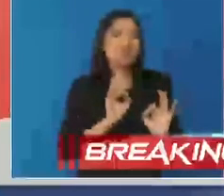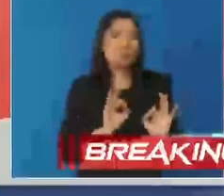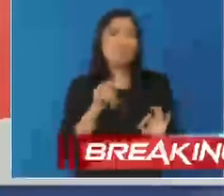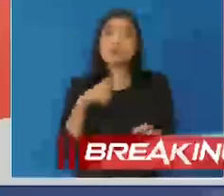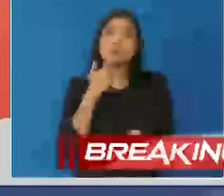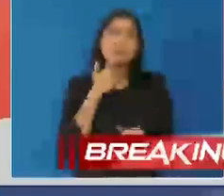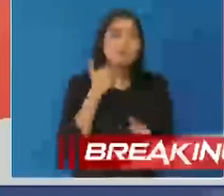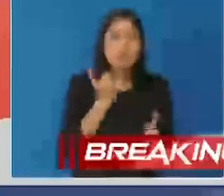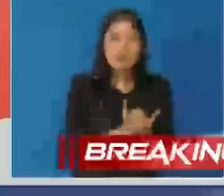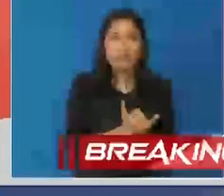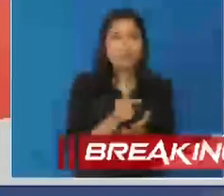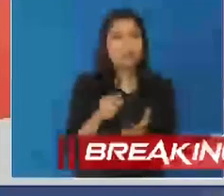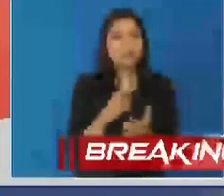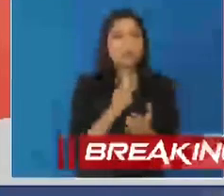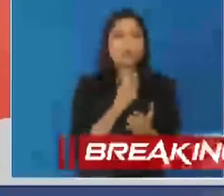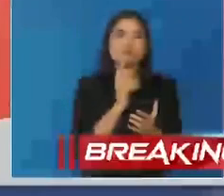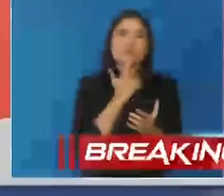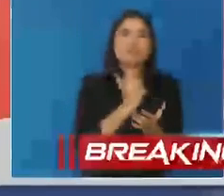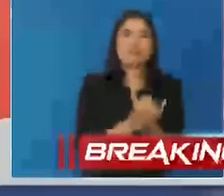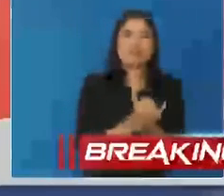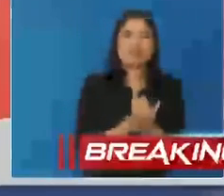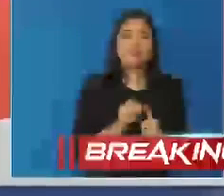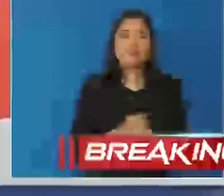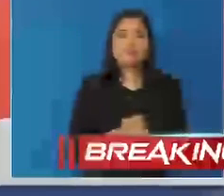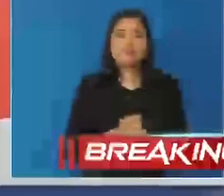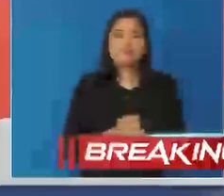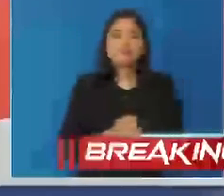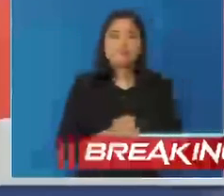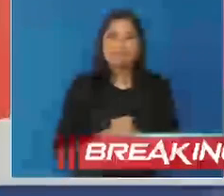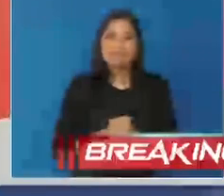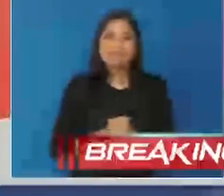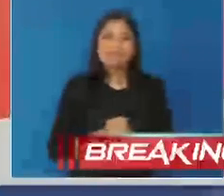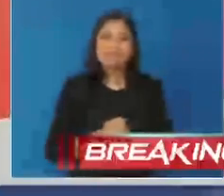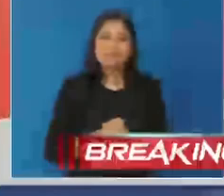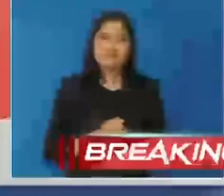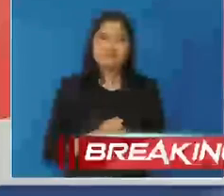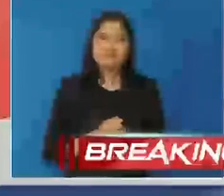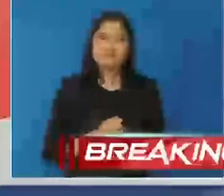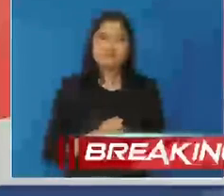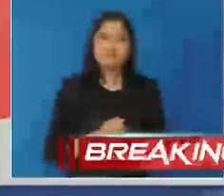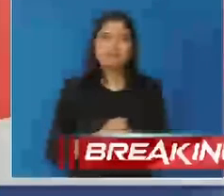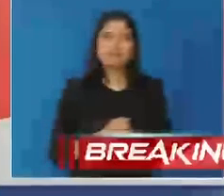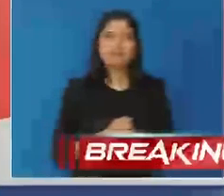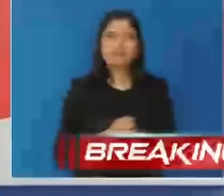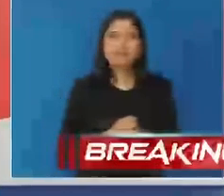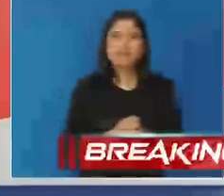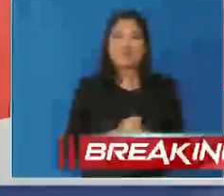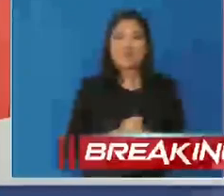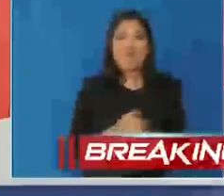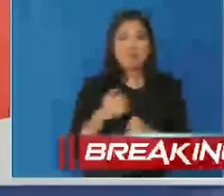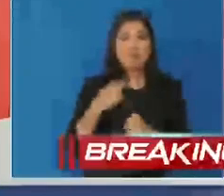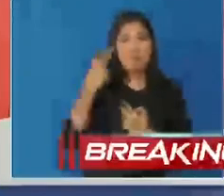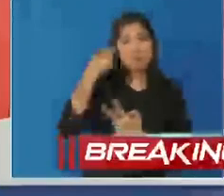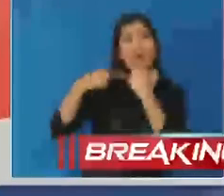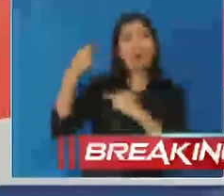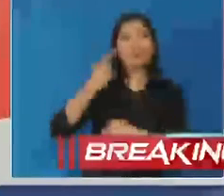melaksanakan isolasi diri kemudian lakukan pemantauan diri Hai lakukan pemantauan